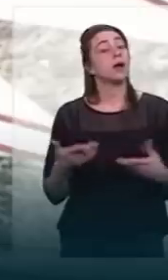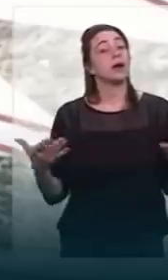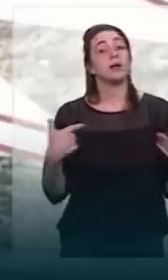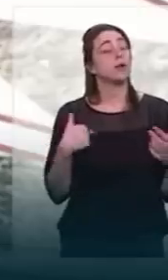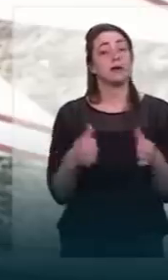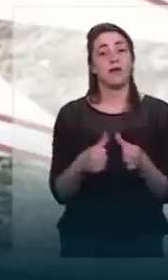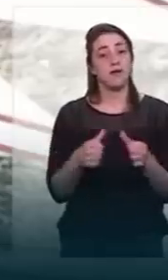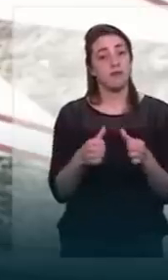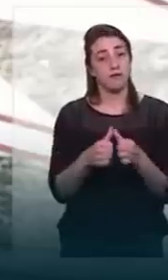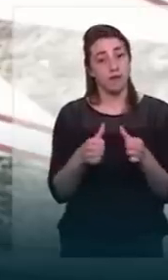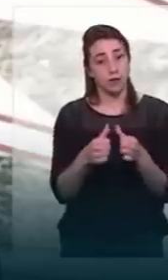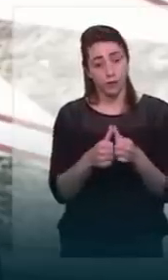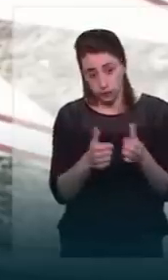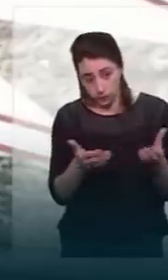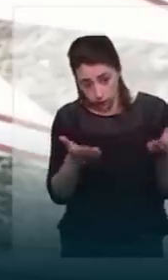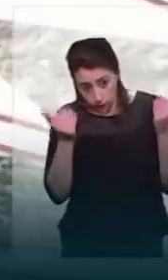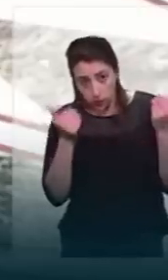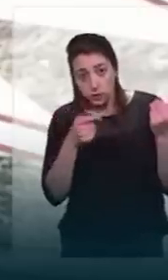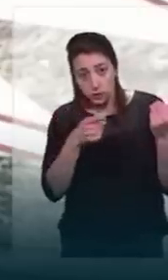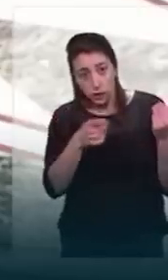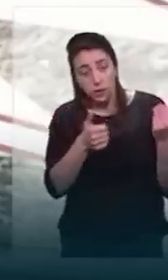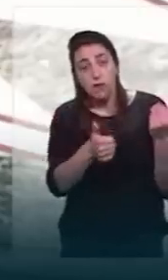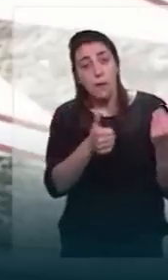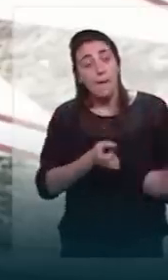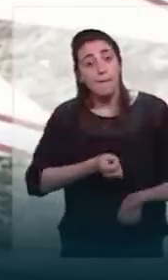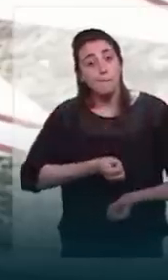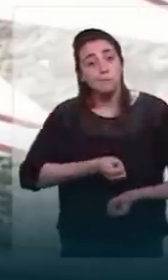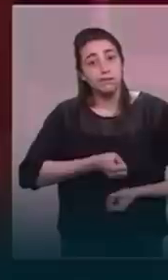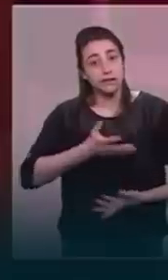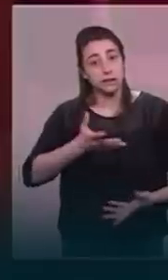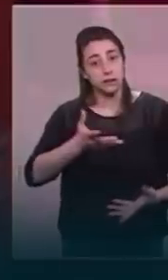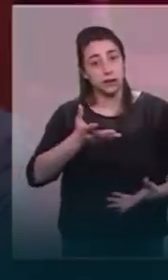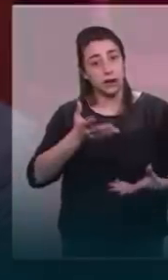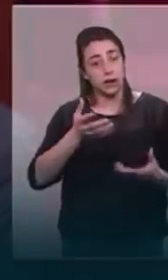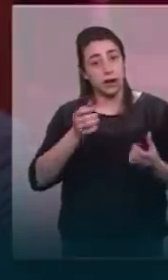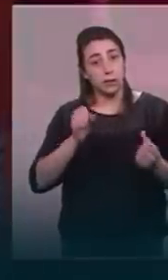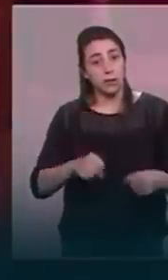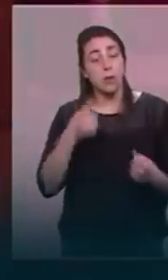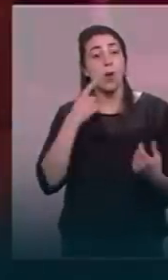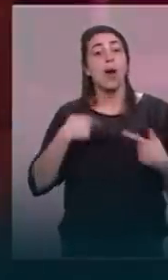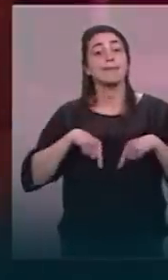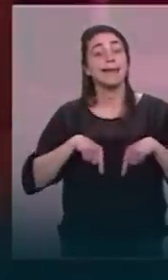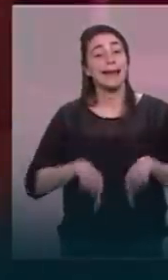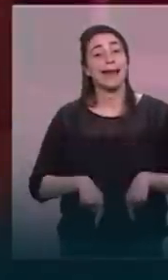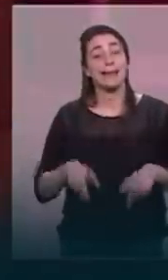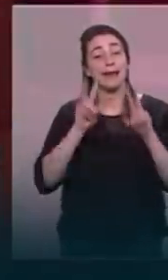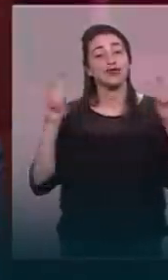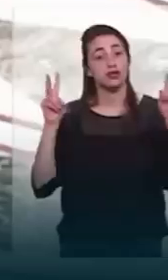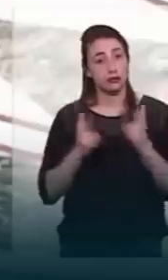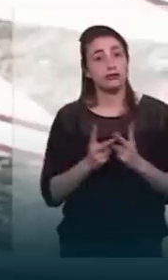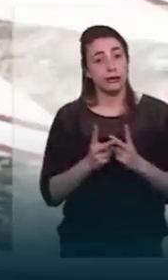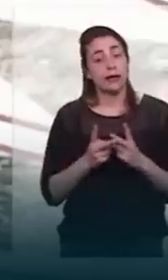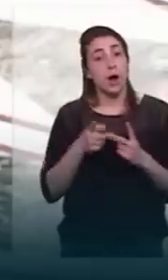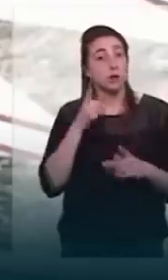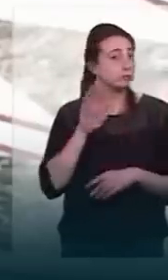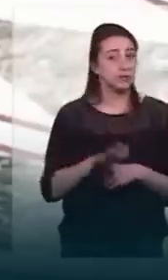à faire entendre leur voix dans le cadre de cet exercice tout à fait particulier que sont les États généraux de la justice. Ils sont faits pour cela